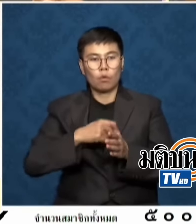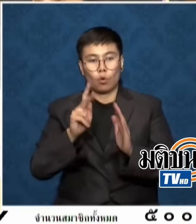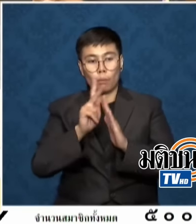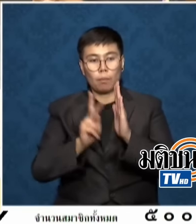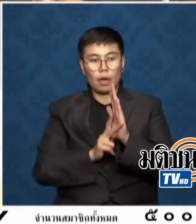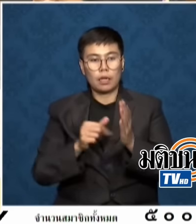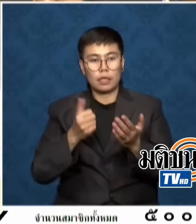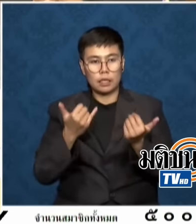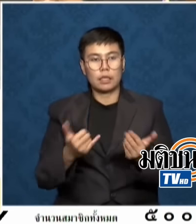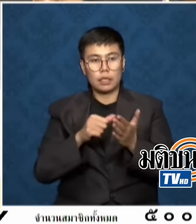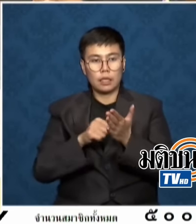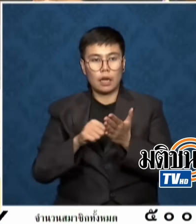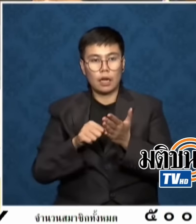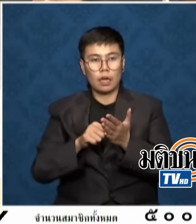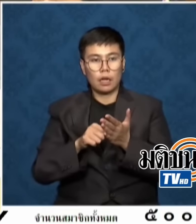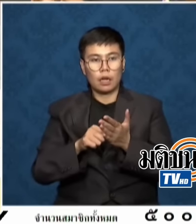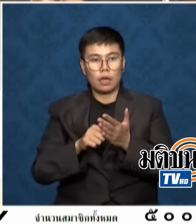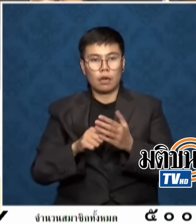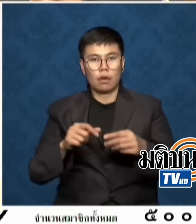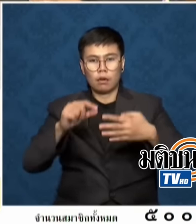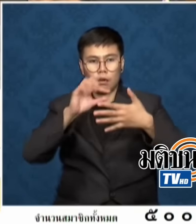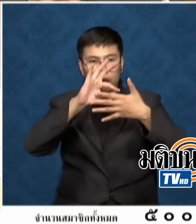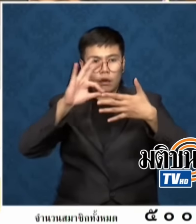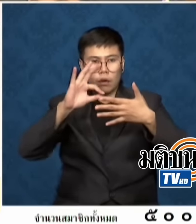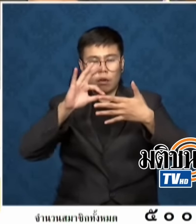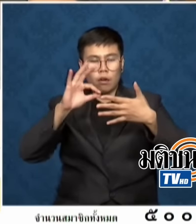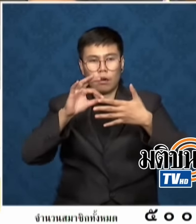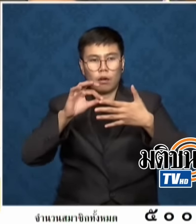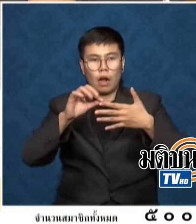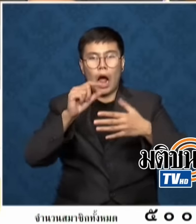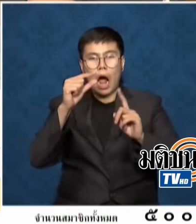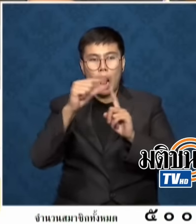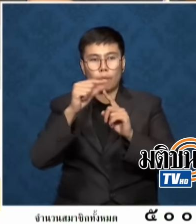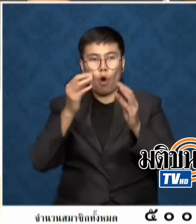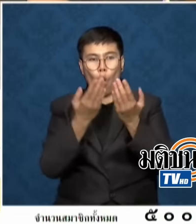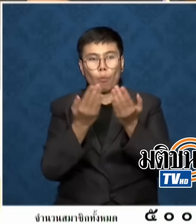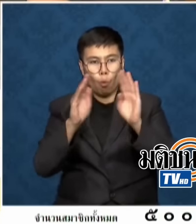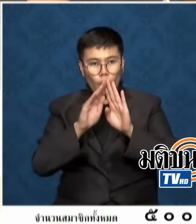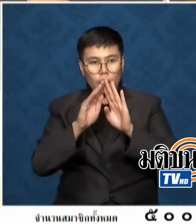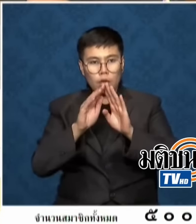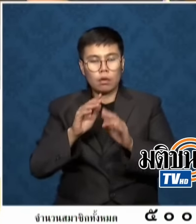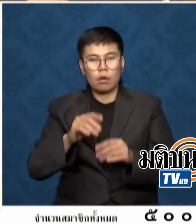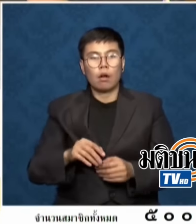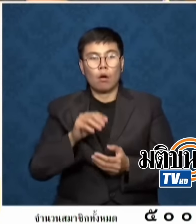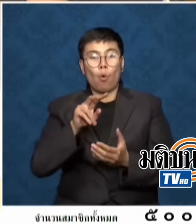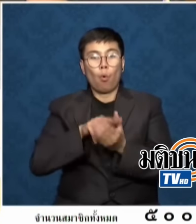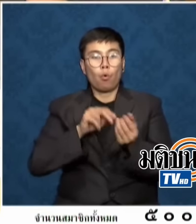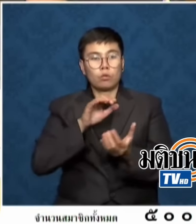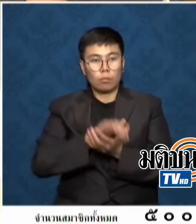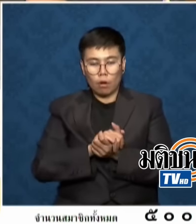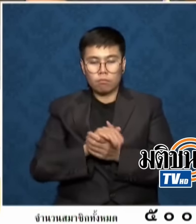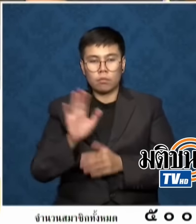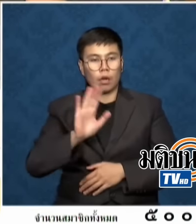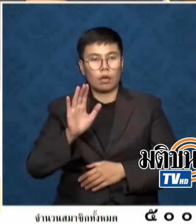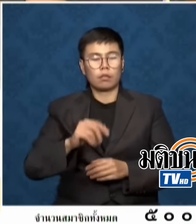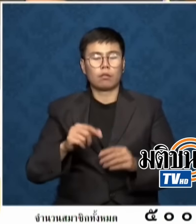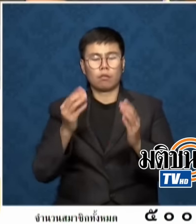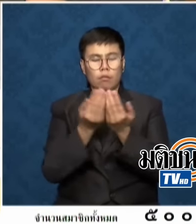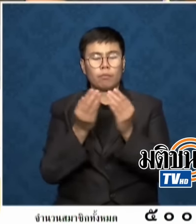แก้ก็บรรทัดแรกเลยนะคะใช้คำว่าครอบครัวไม่ได้ใช้คำว่าคู่สมรสนะคะเพราะนั้นคำว่าครอบ